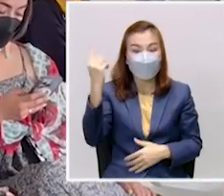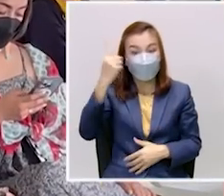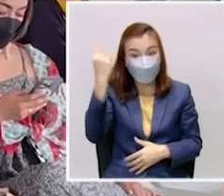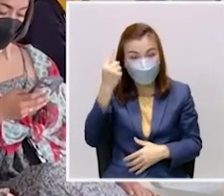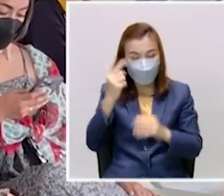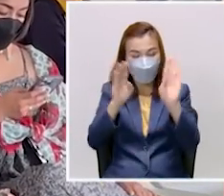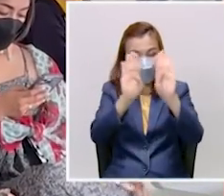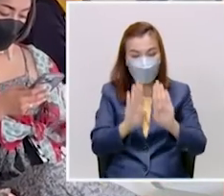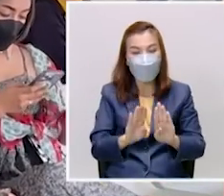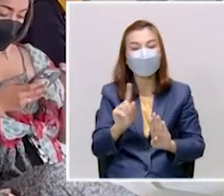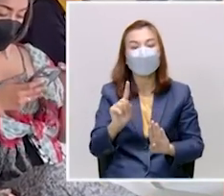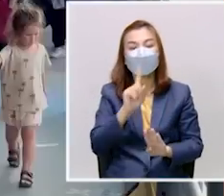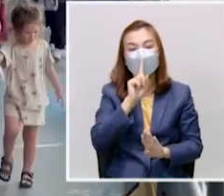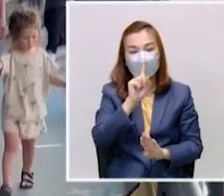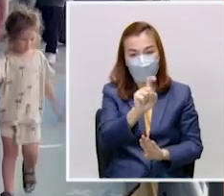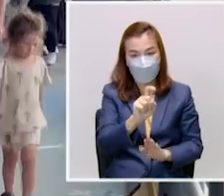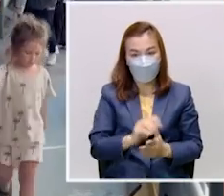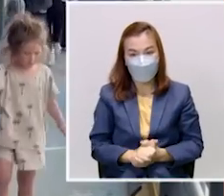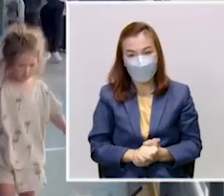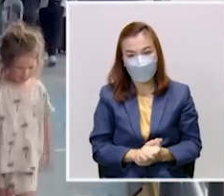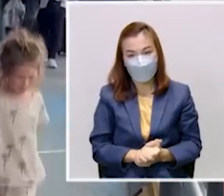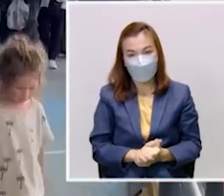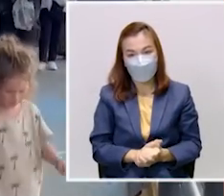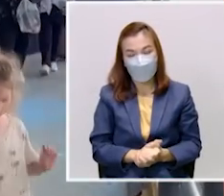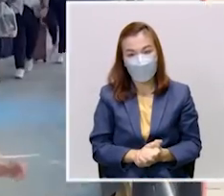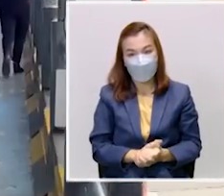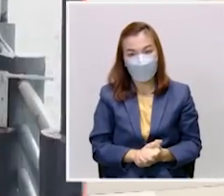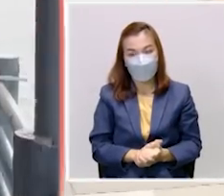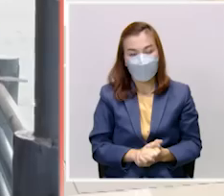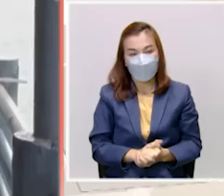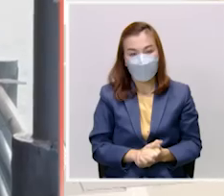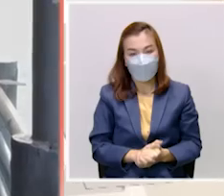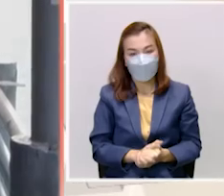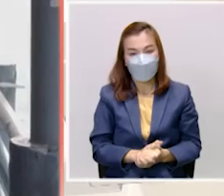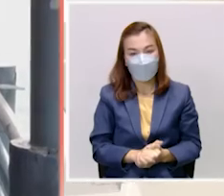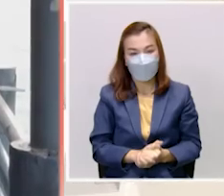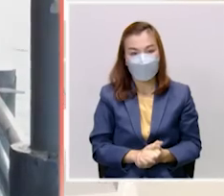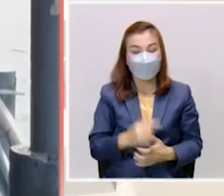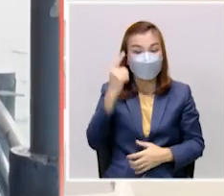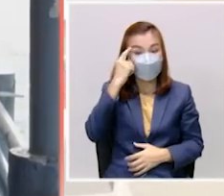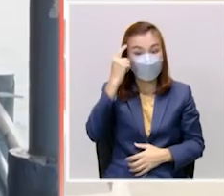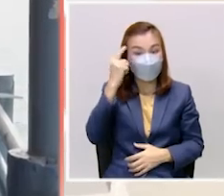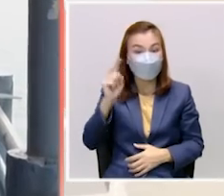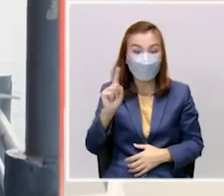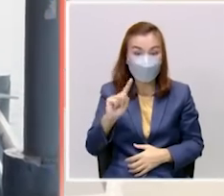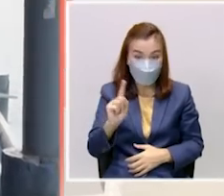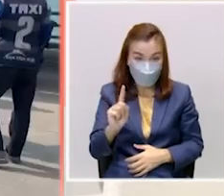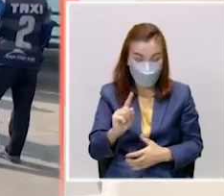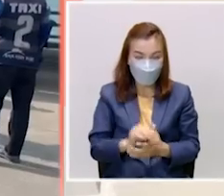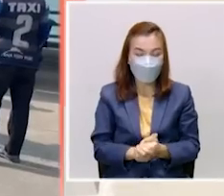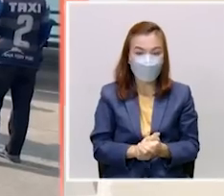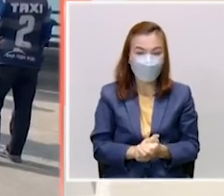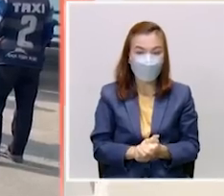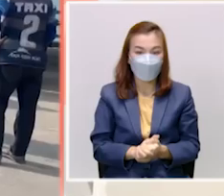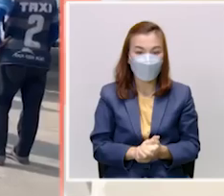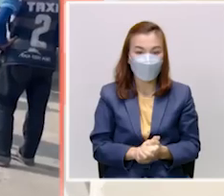ที่ยวในรูปแบบไหนบ้างคะ ก็รูปแบบผมคิดว่า1เนี่ยคือหลัก